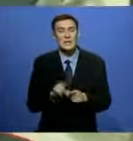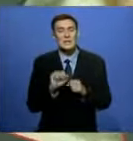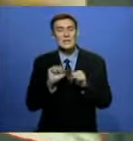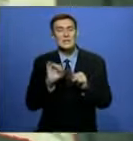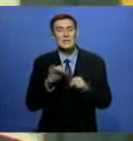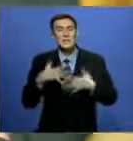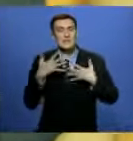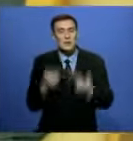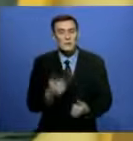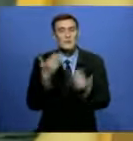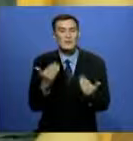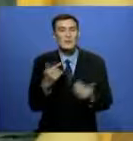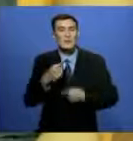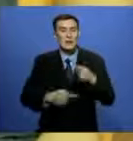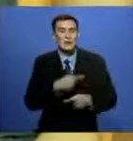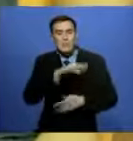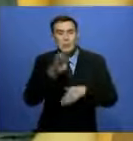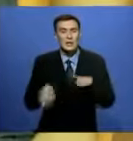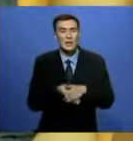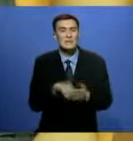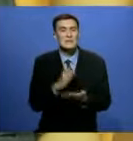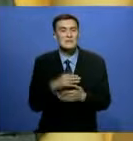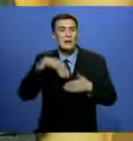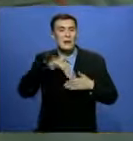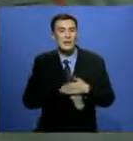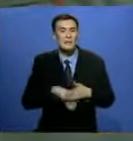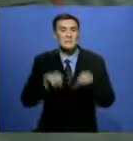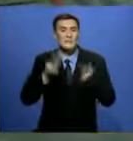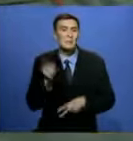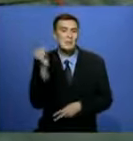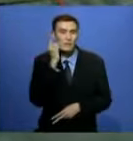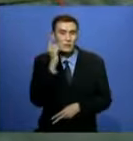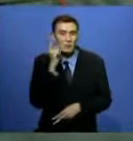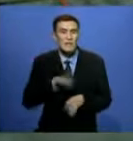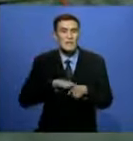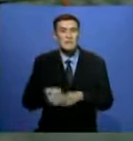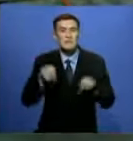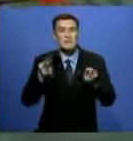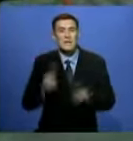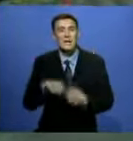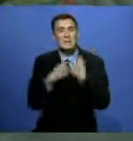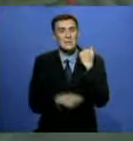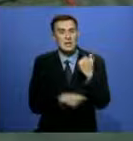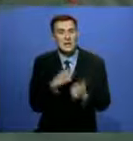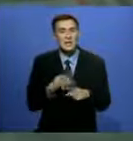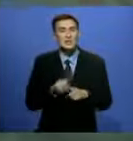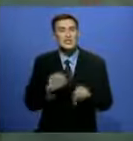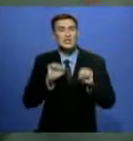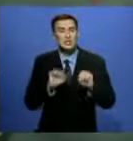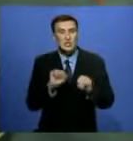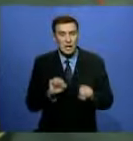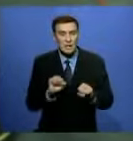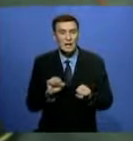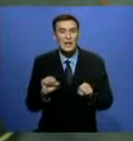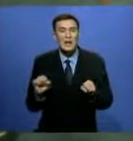здоровье современного поколения в подкладке имеется карман для мобильного телефона. Он выполнен из специального материала, защищающего